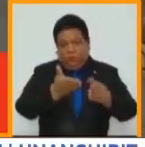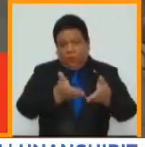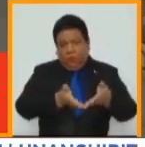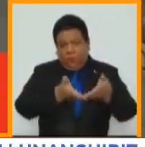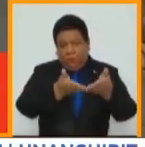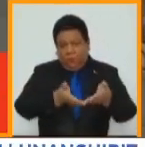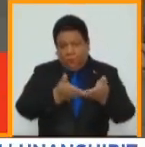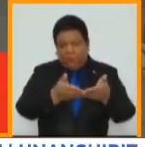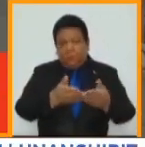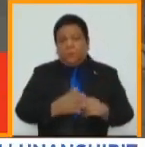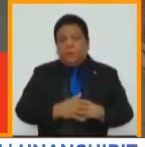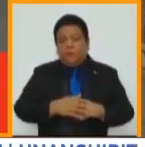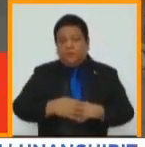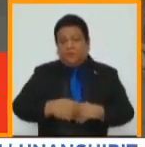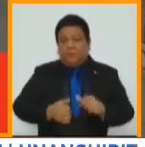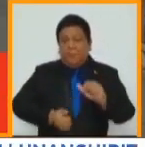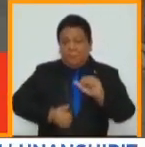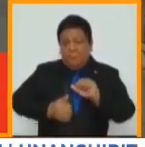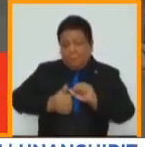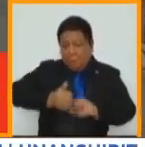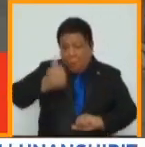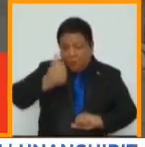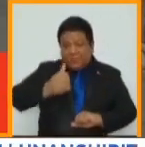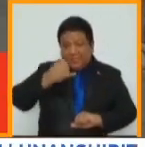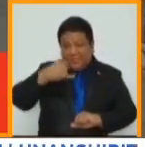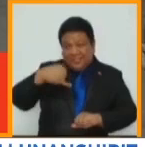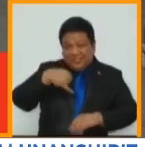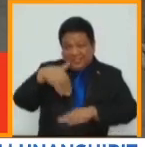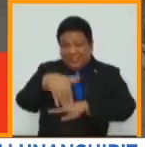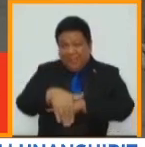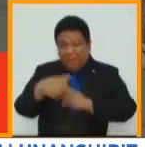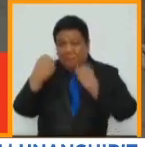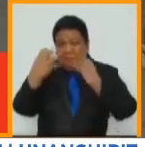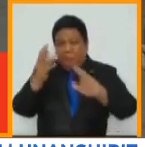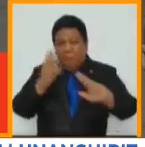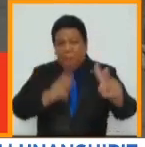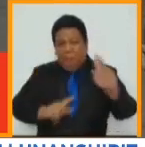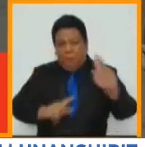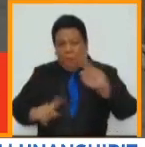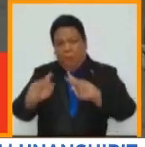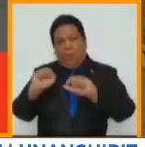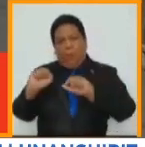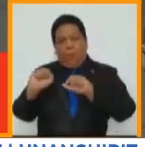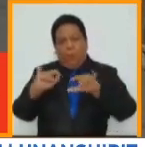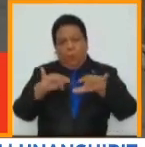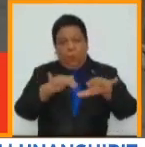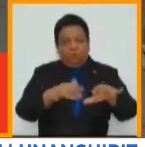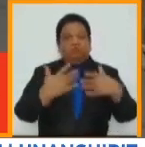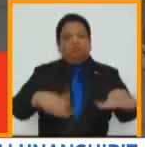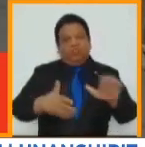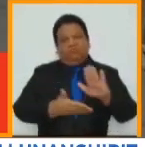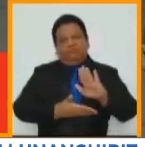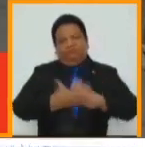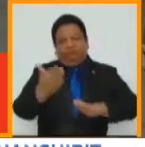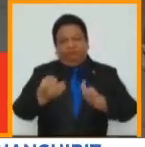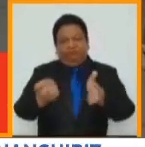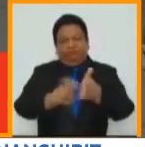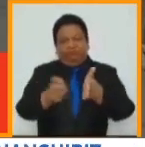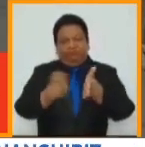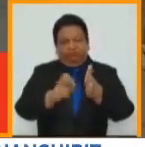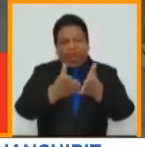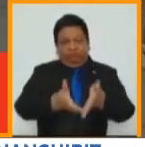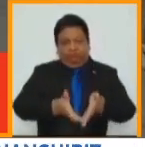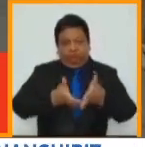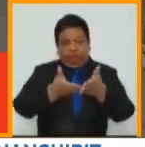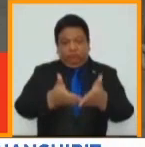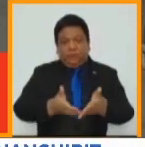dito kagabi ay nakasakay na doon sa barko na aalis na dito sa terminal ngayong umaga. Karamihan naman doon sa mga pasahero na kinakausap ay